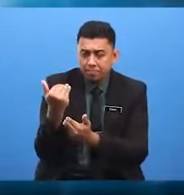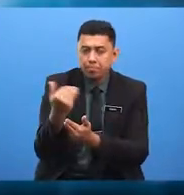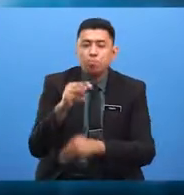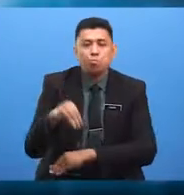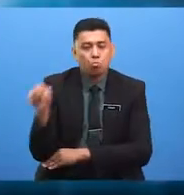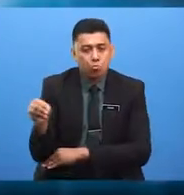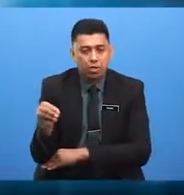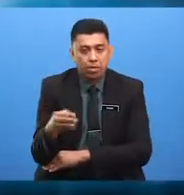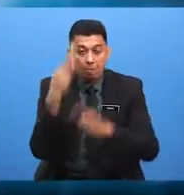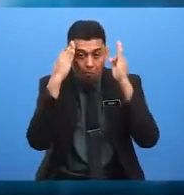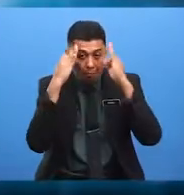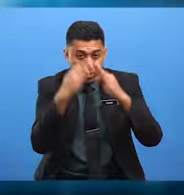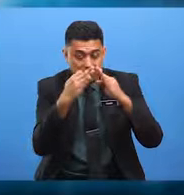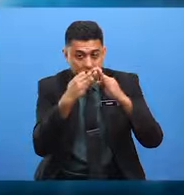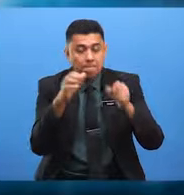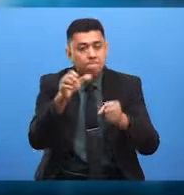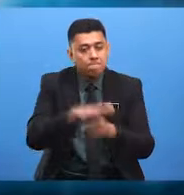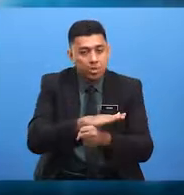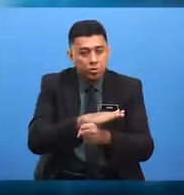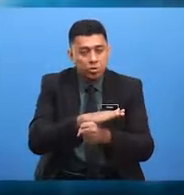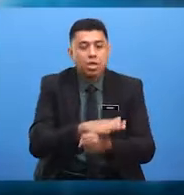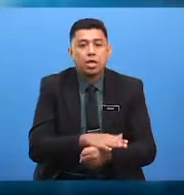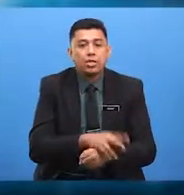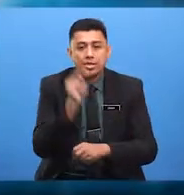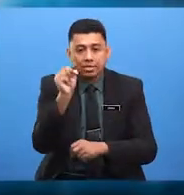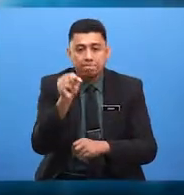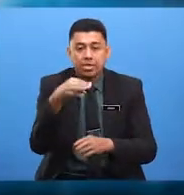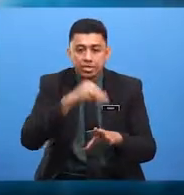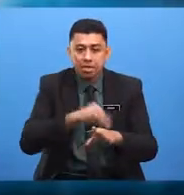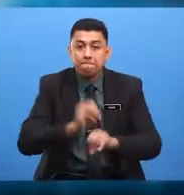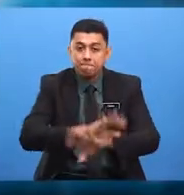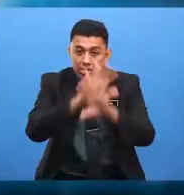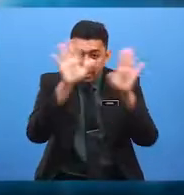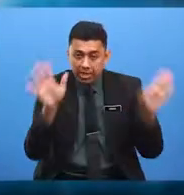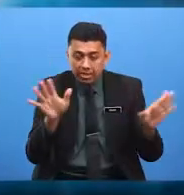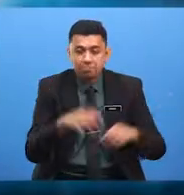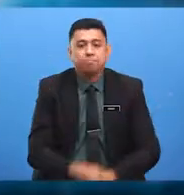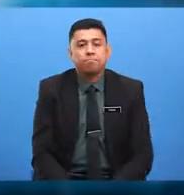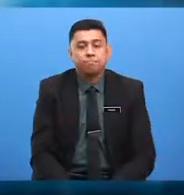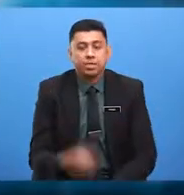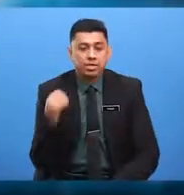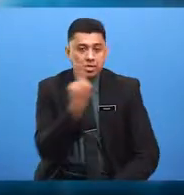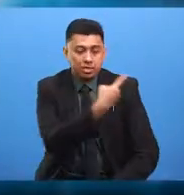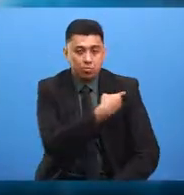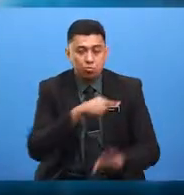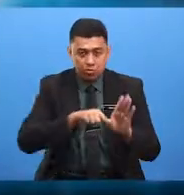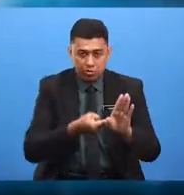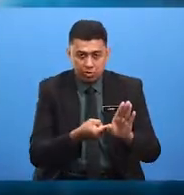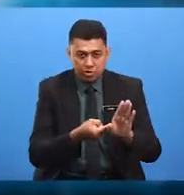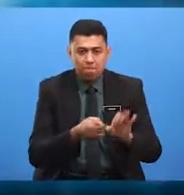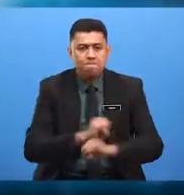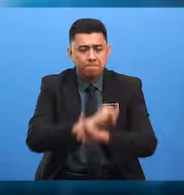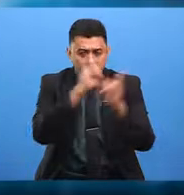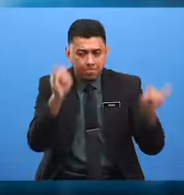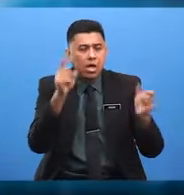akan memberi tumpuan sepenuhnya semase penerangan saya nanti kita mulkan dengan penjelasan